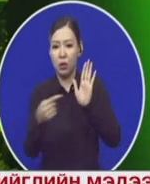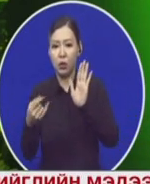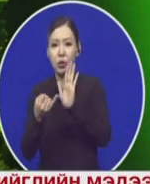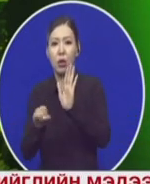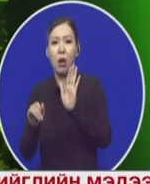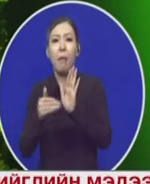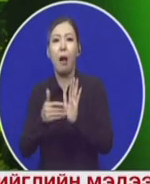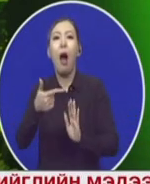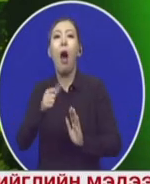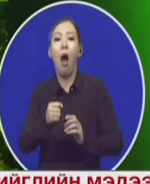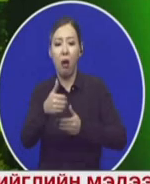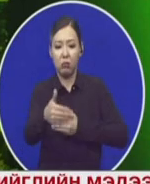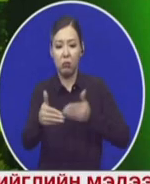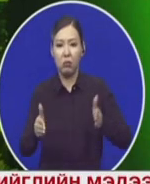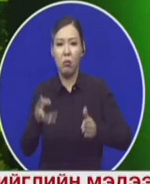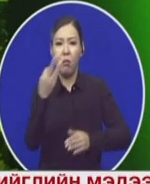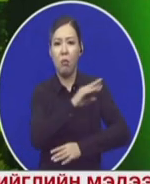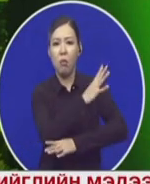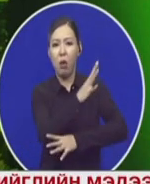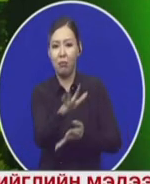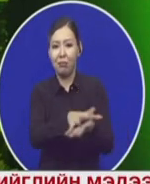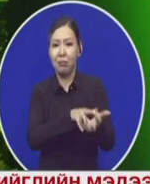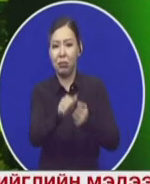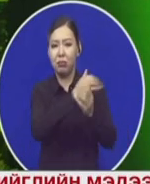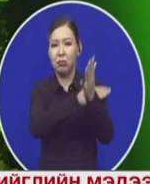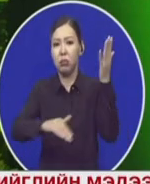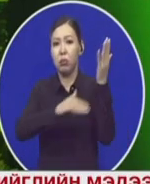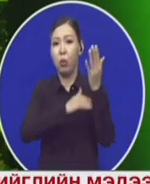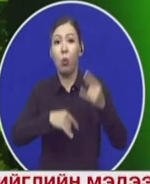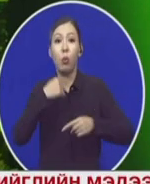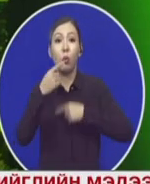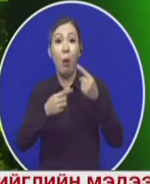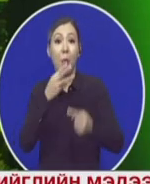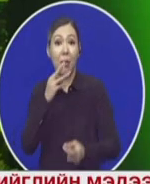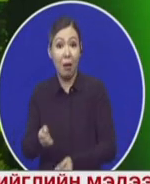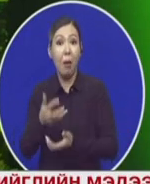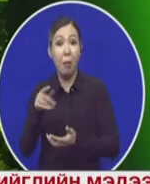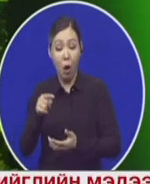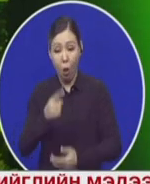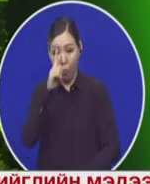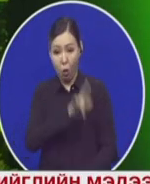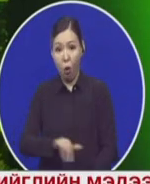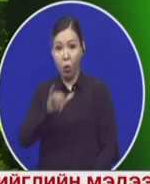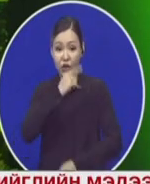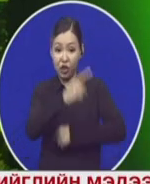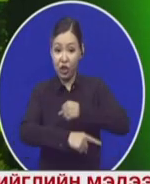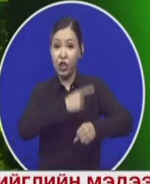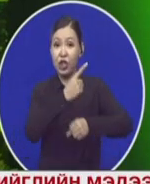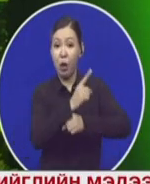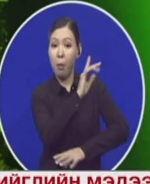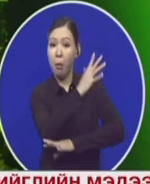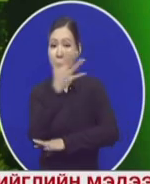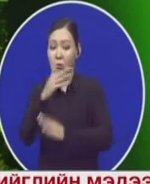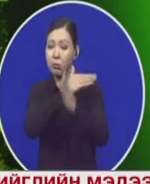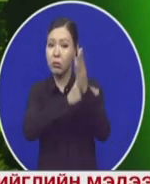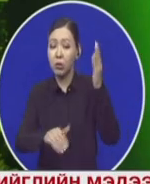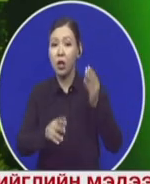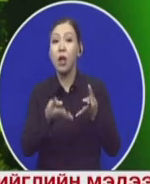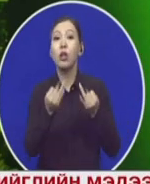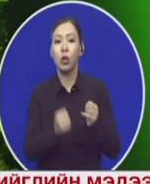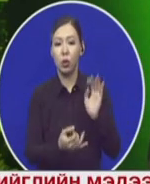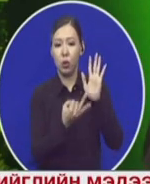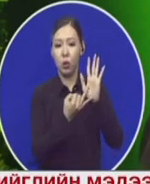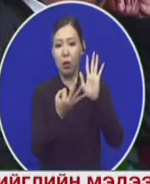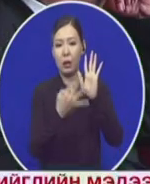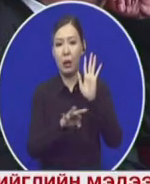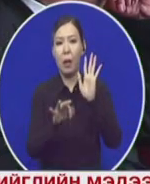жилийн үр дүн ингэж гардаг. За сая бас танилцуулгад дурдлаа тий. Монгол улсын жил битгэж байгаа модны хэмжээ бол нэг 780 орчим мянган метр куб